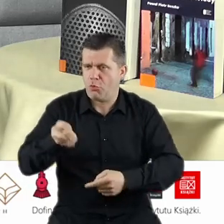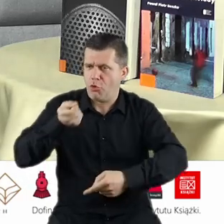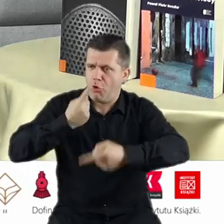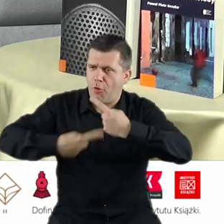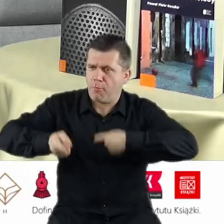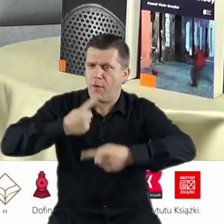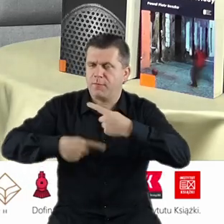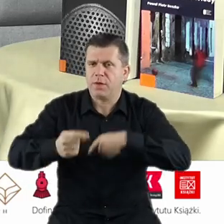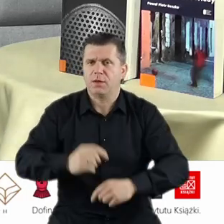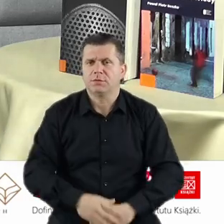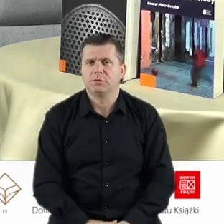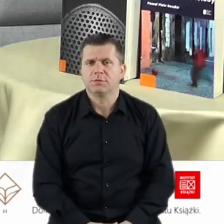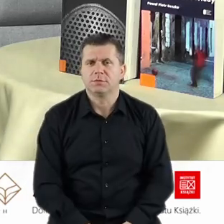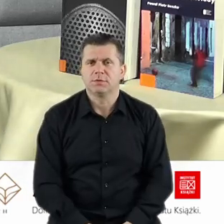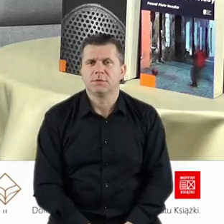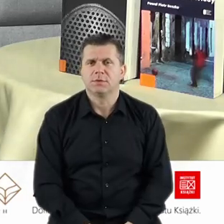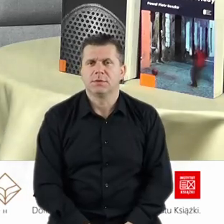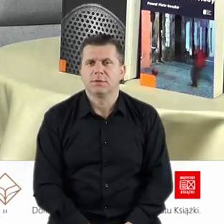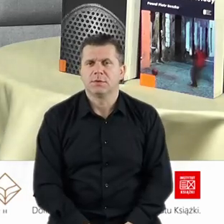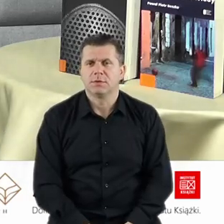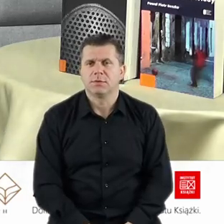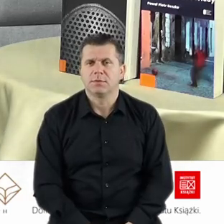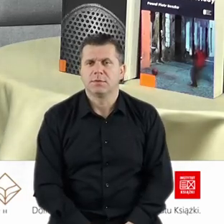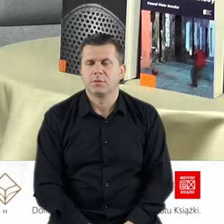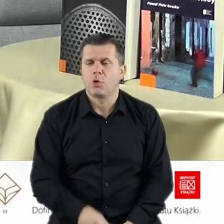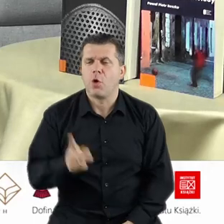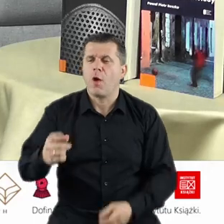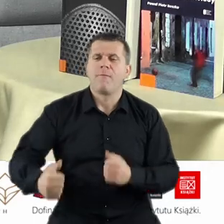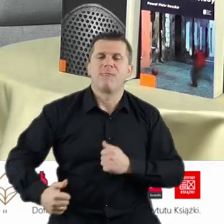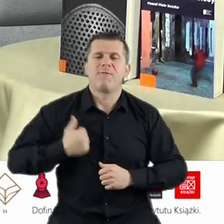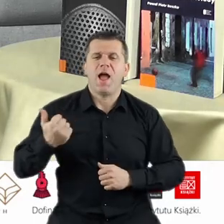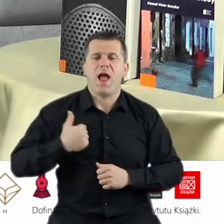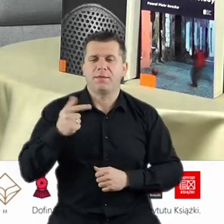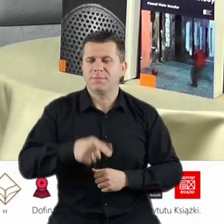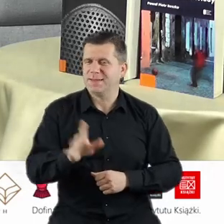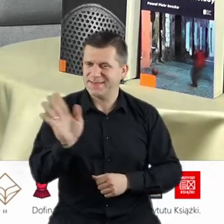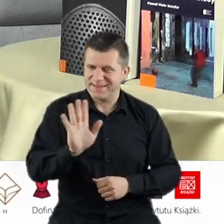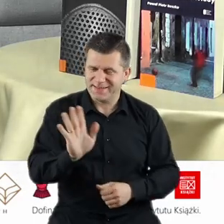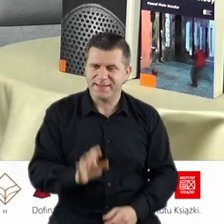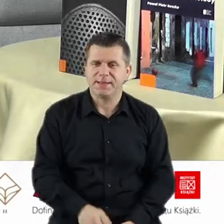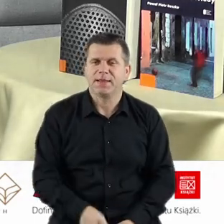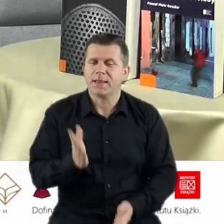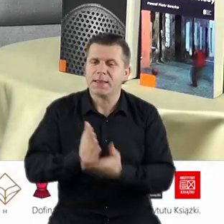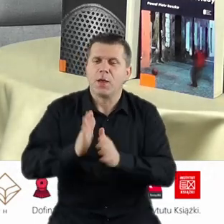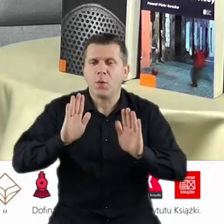mi o tym opowiedzieć, która. I to też nie jest tak, że oni się chwalili tym.